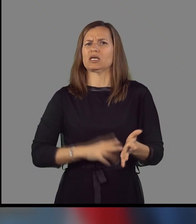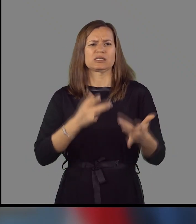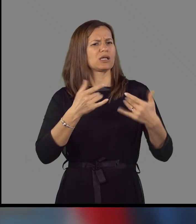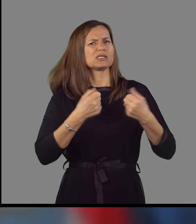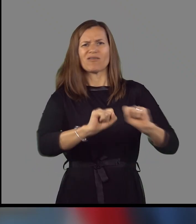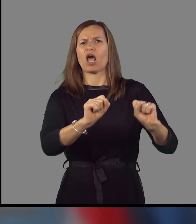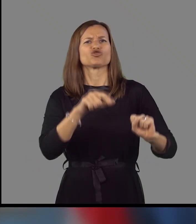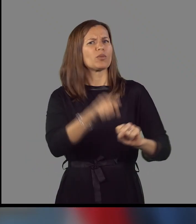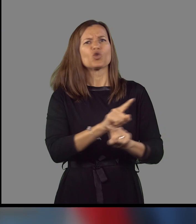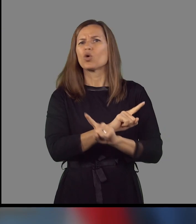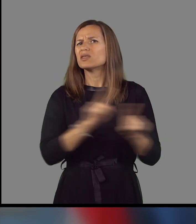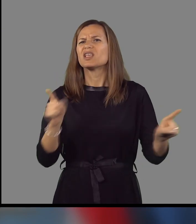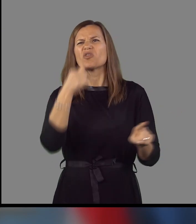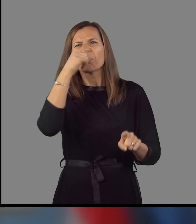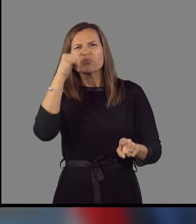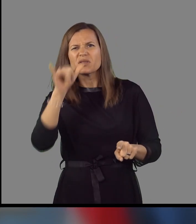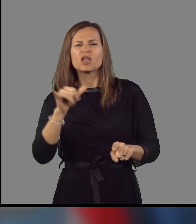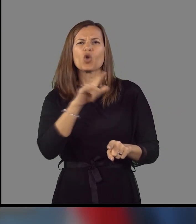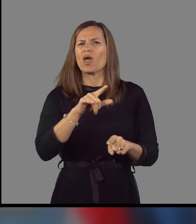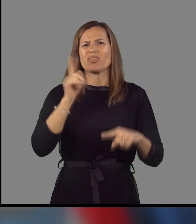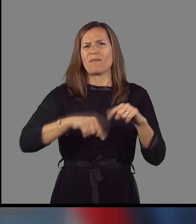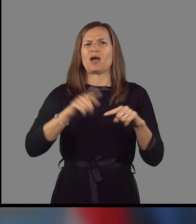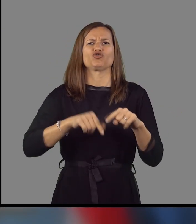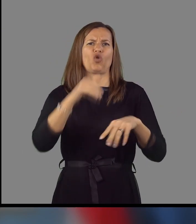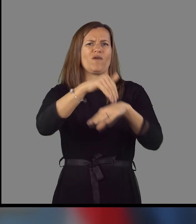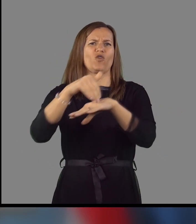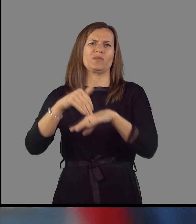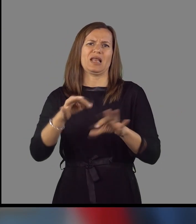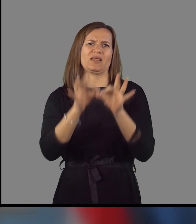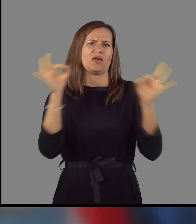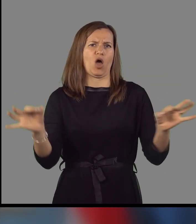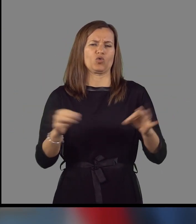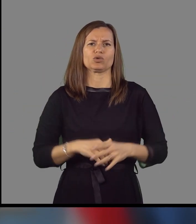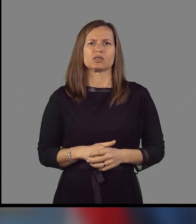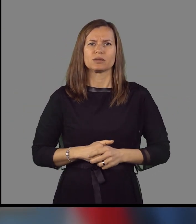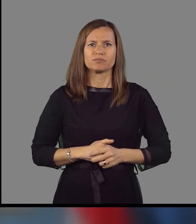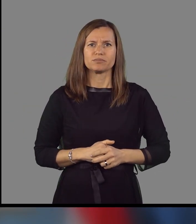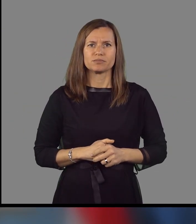in so čisto natolcevanje in dezinformiranje javnosti.